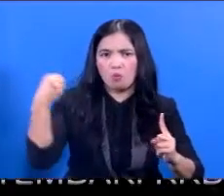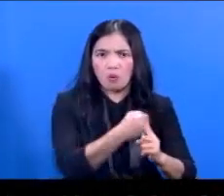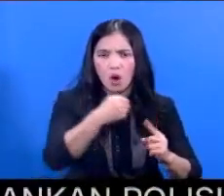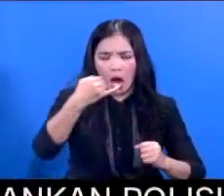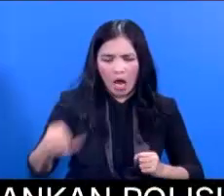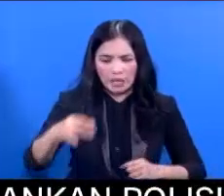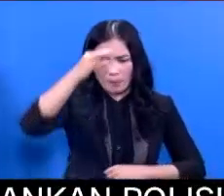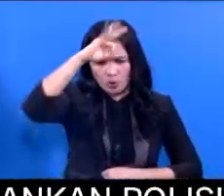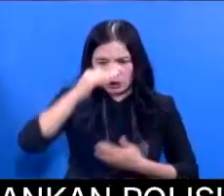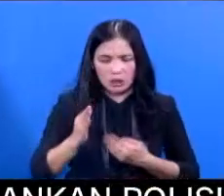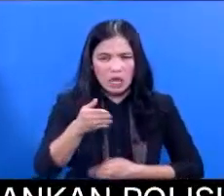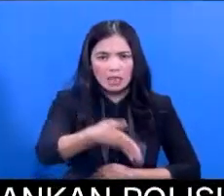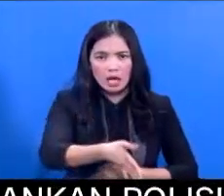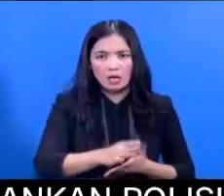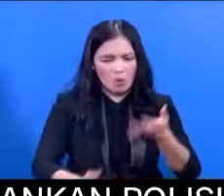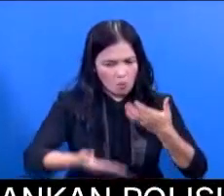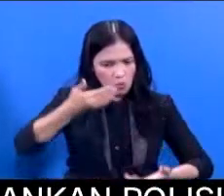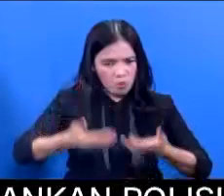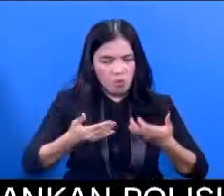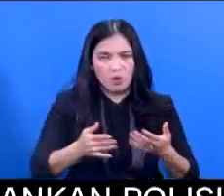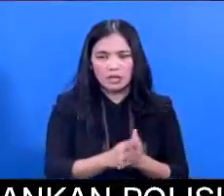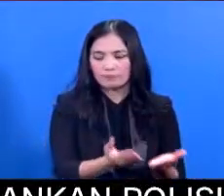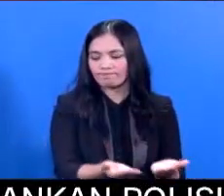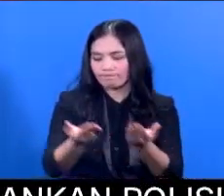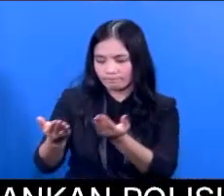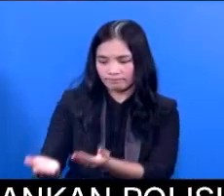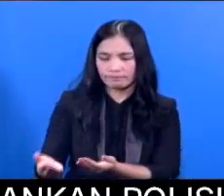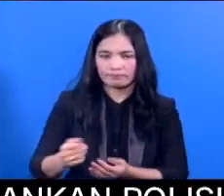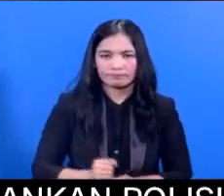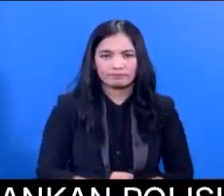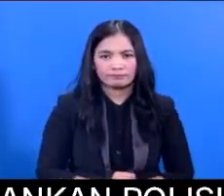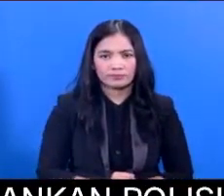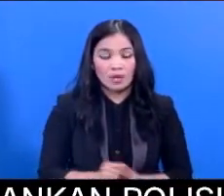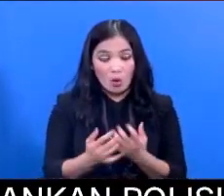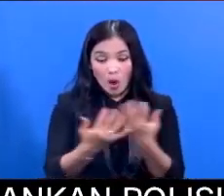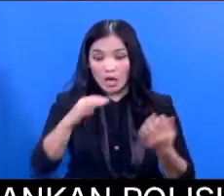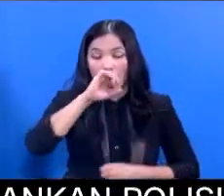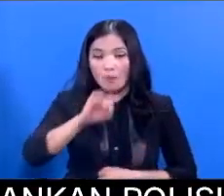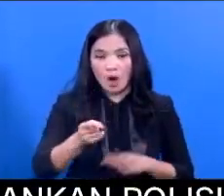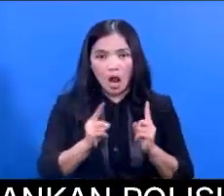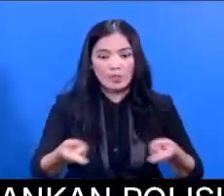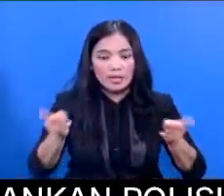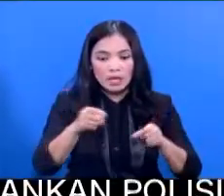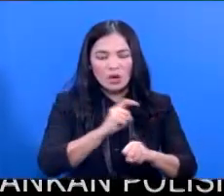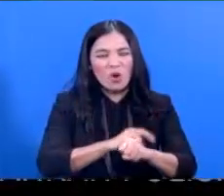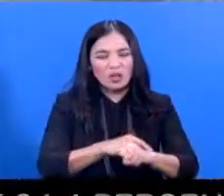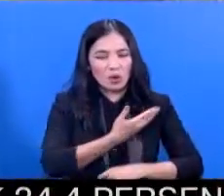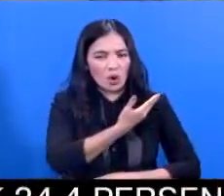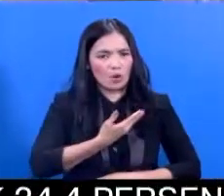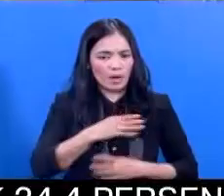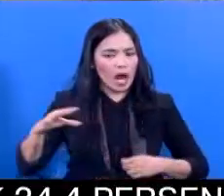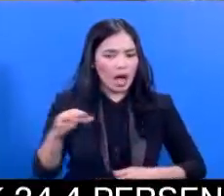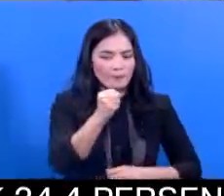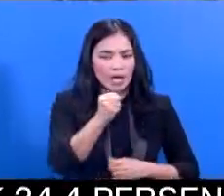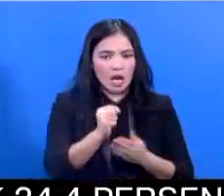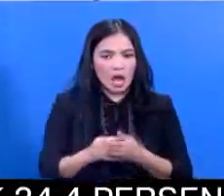polisi datang ke lokasi dan melakukan evakuasi. Warga menyebut peristiwa ini terjadi ketika korban hendak mengambil air wudhu